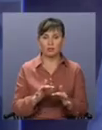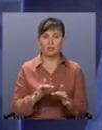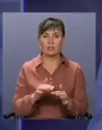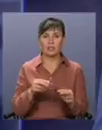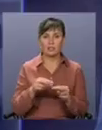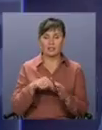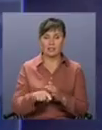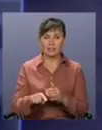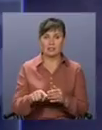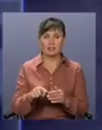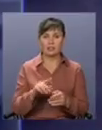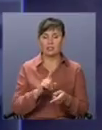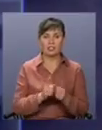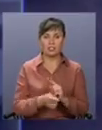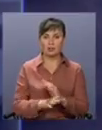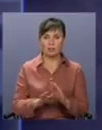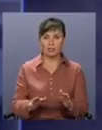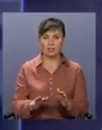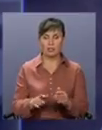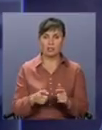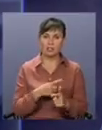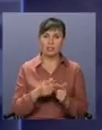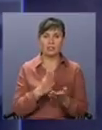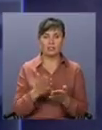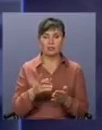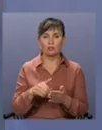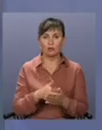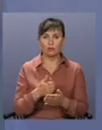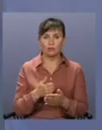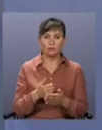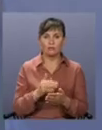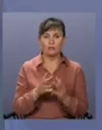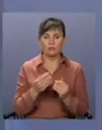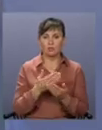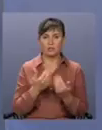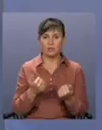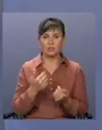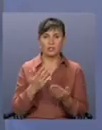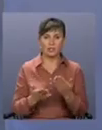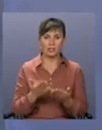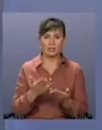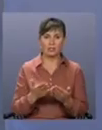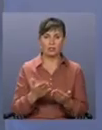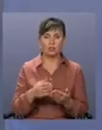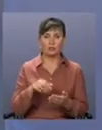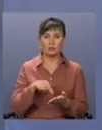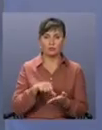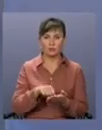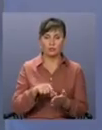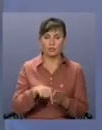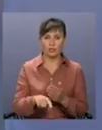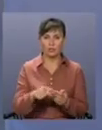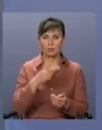медосвидетельствования, она не изменилась или все-таки есть какие-то новшества? По сути дела нет. Если участник движения,